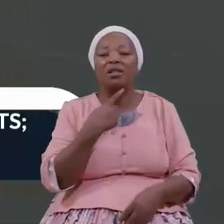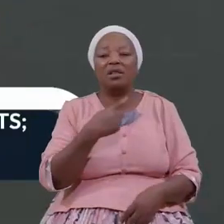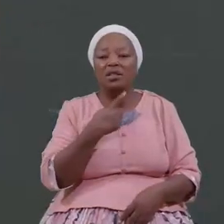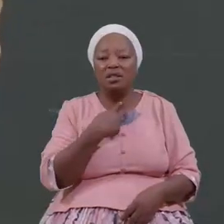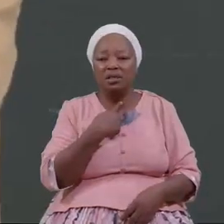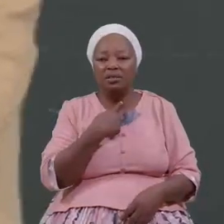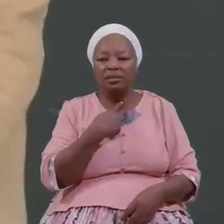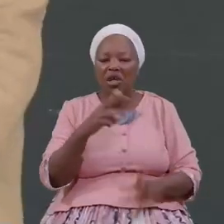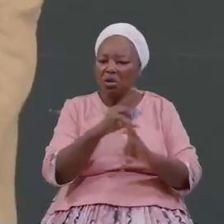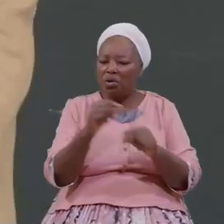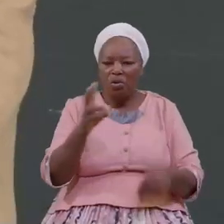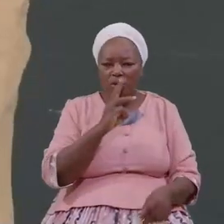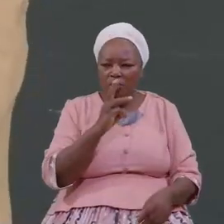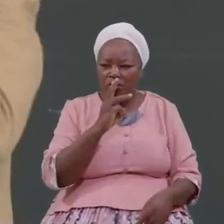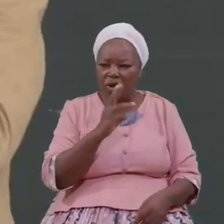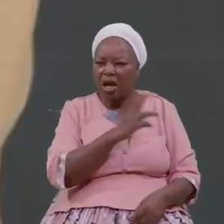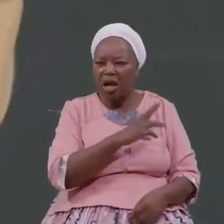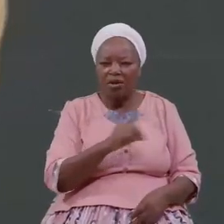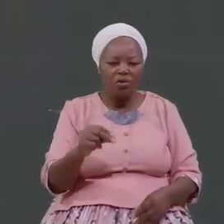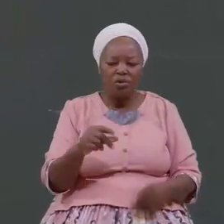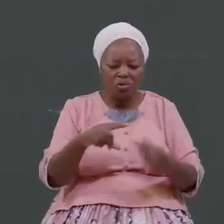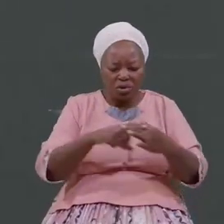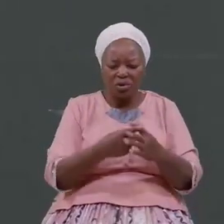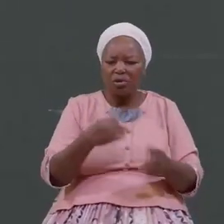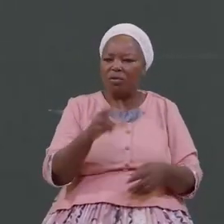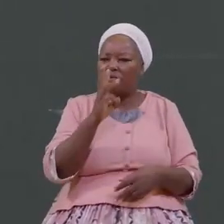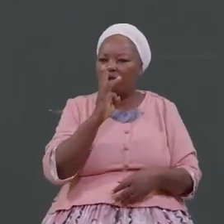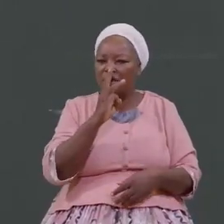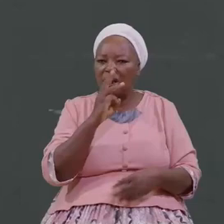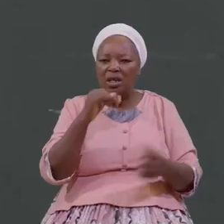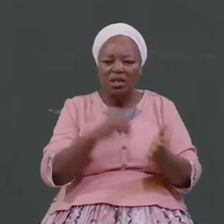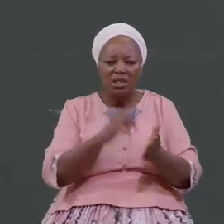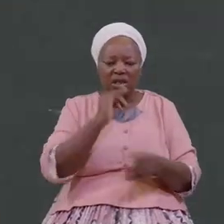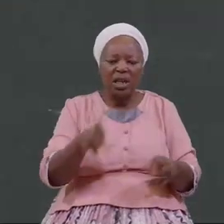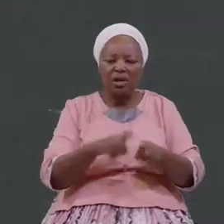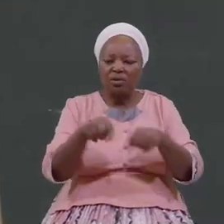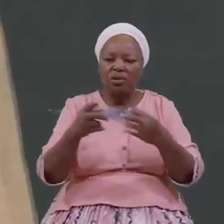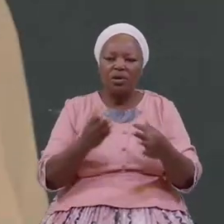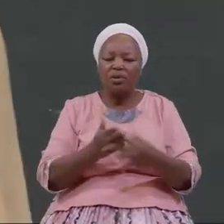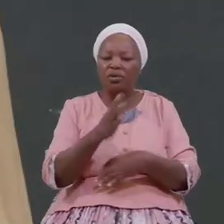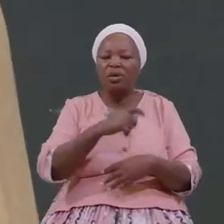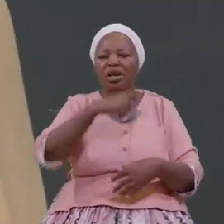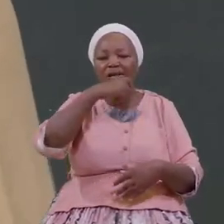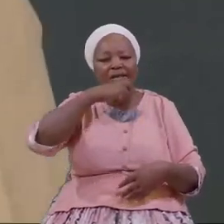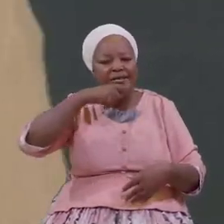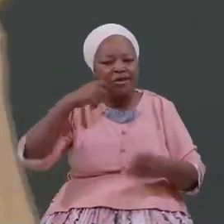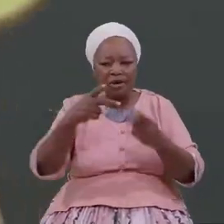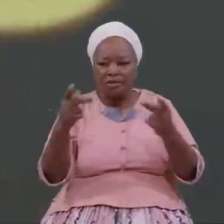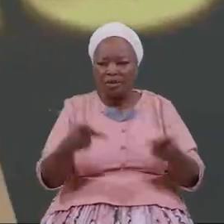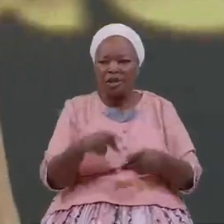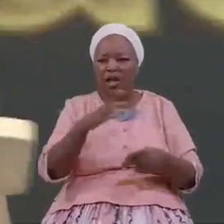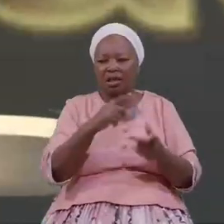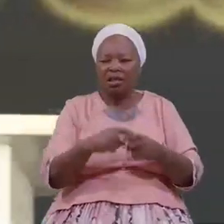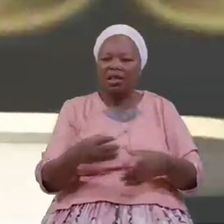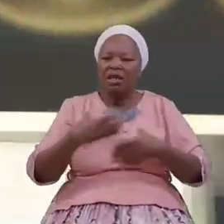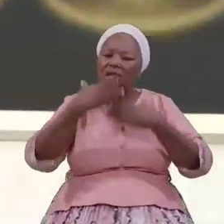En route, ils étaient affamés. Il n'y a pas d'eau, il n'y a même pas de fontaine d'eau. C'est comme traverser un désert. Ils